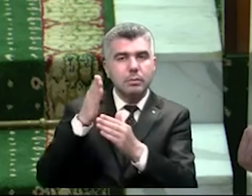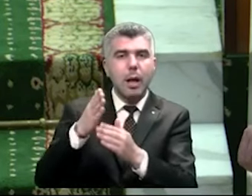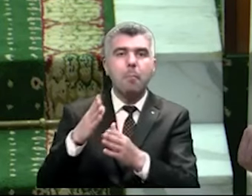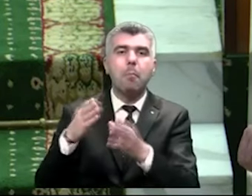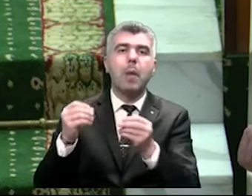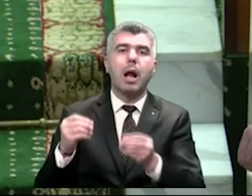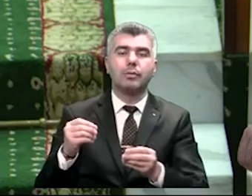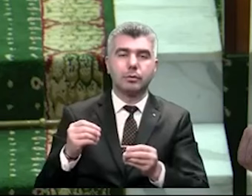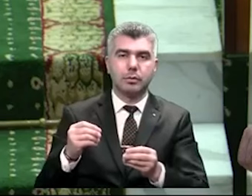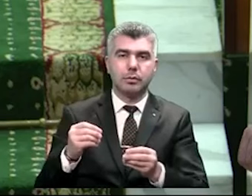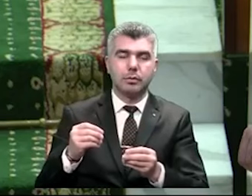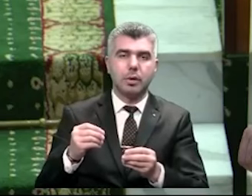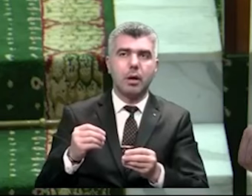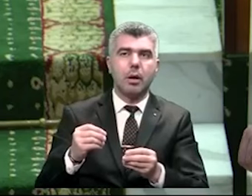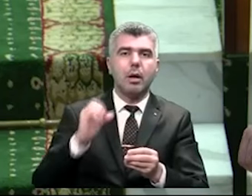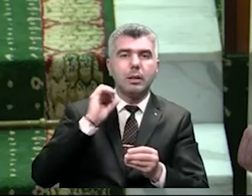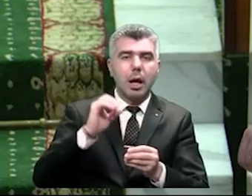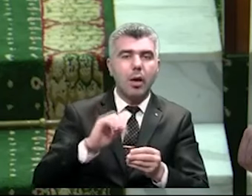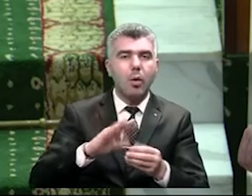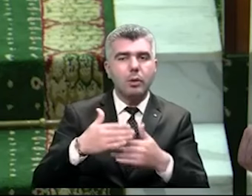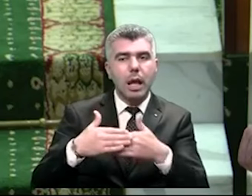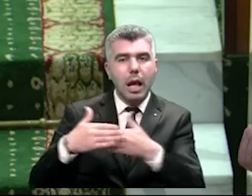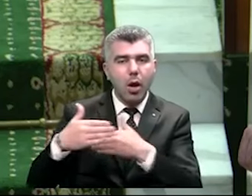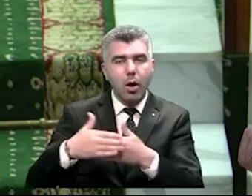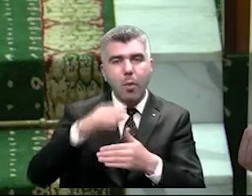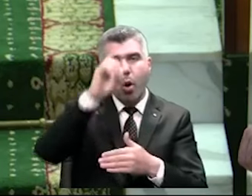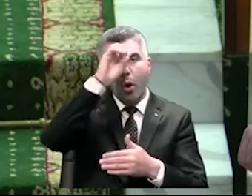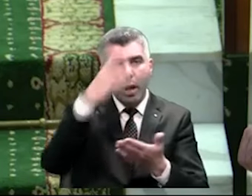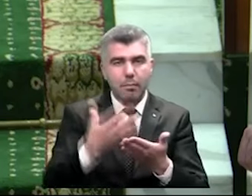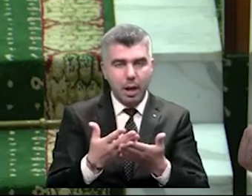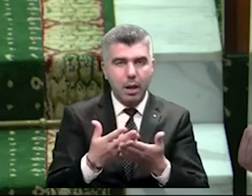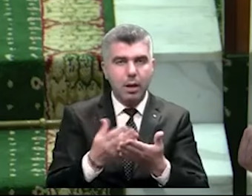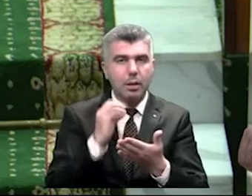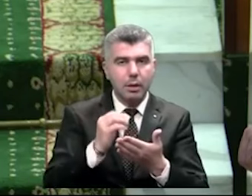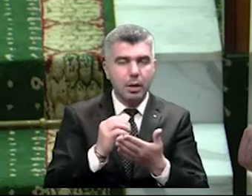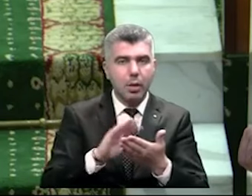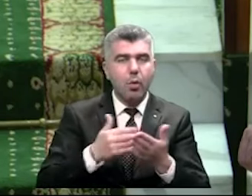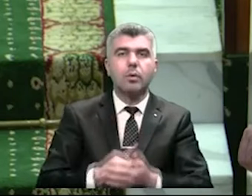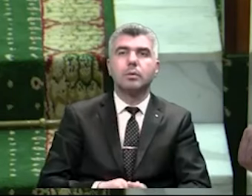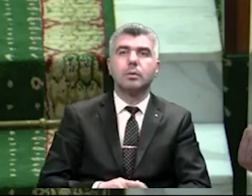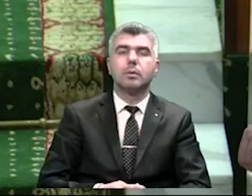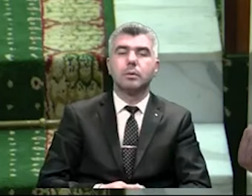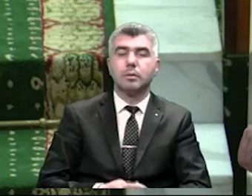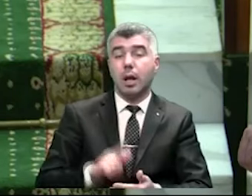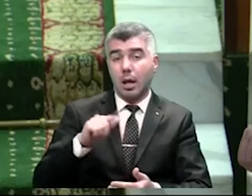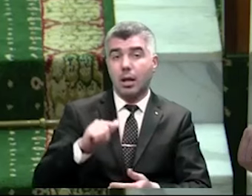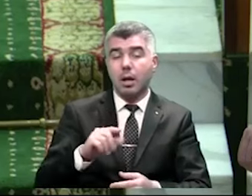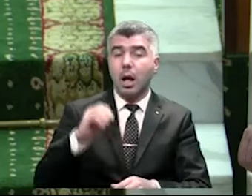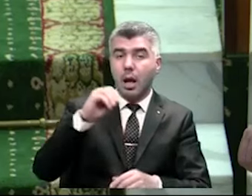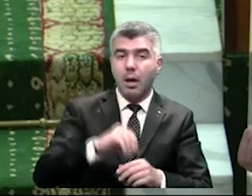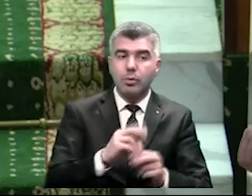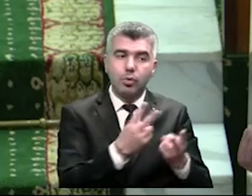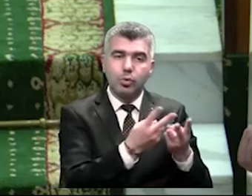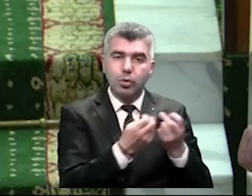نوصلو ل بنكرير باش نوصلو ل خريبكه من خلال مكتب شريفي الفوسفاط وكذلك دابا ناخذ ان شاء الله